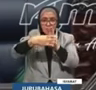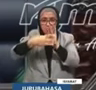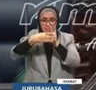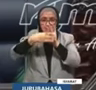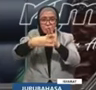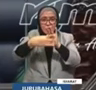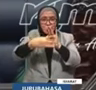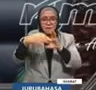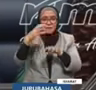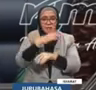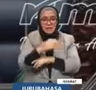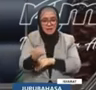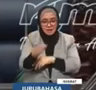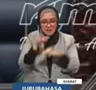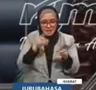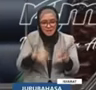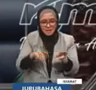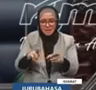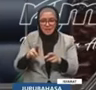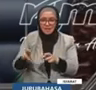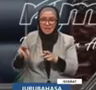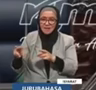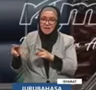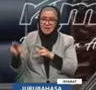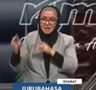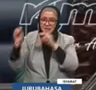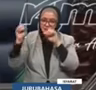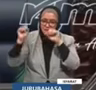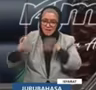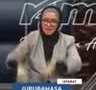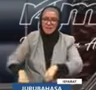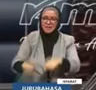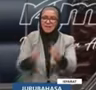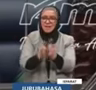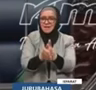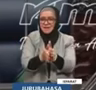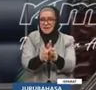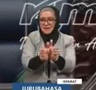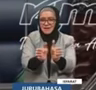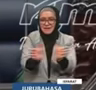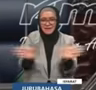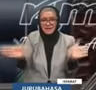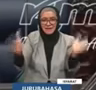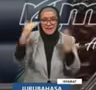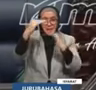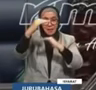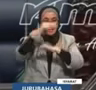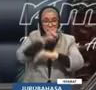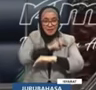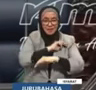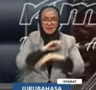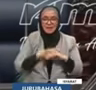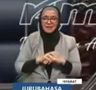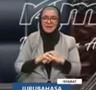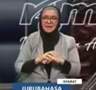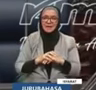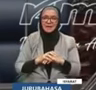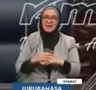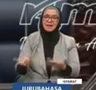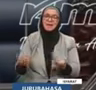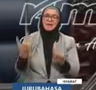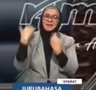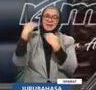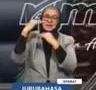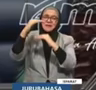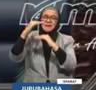juga perancangan yang boleh kita perluaskan di peringkat menteri peringkat kemand